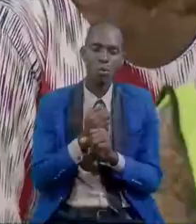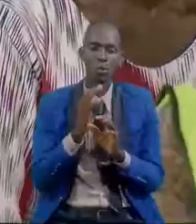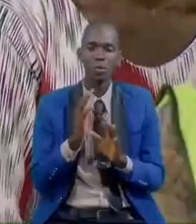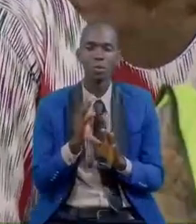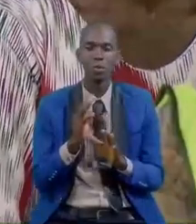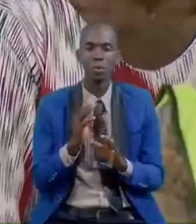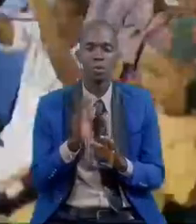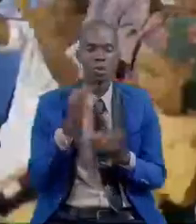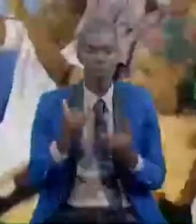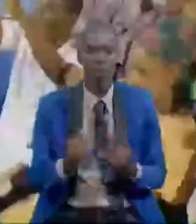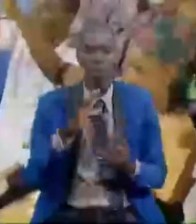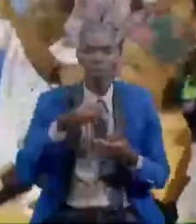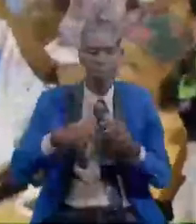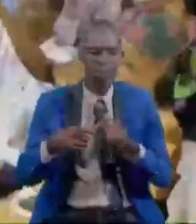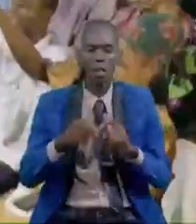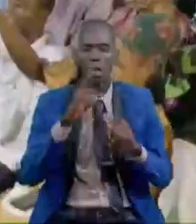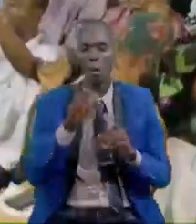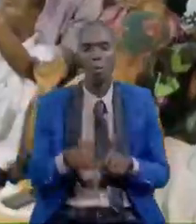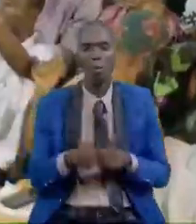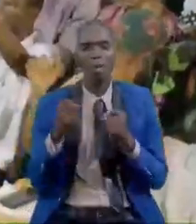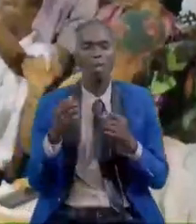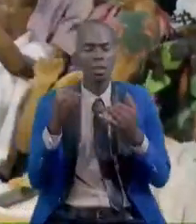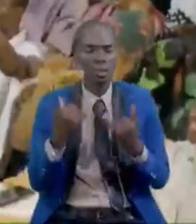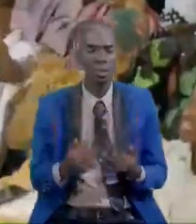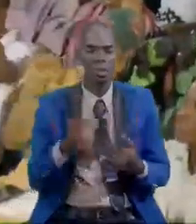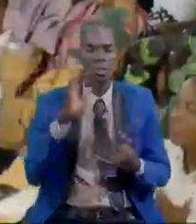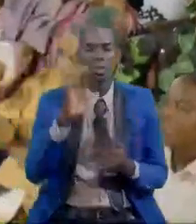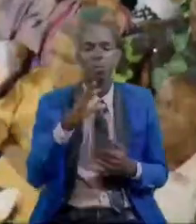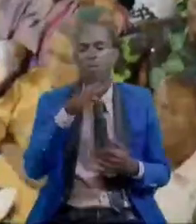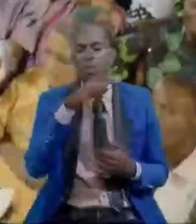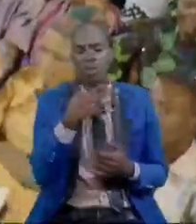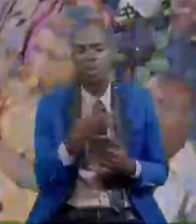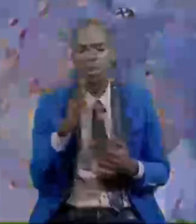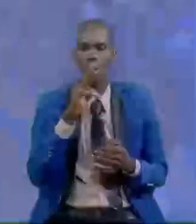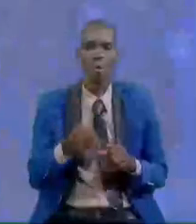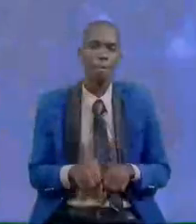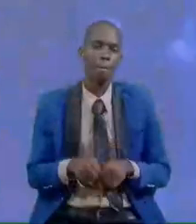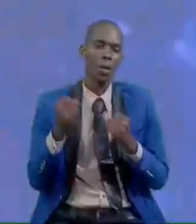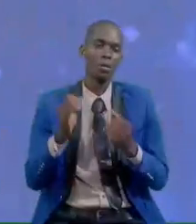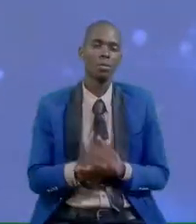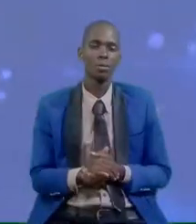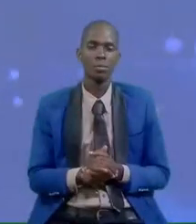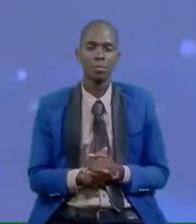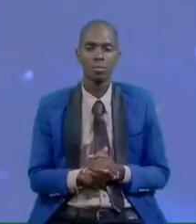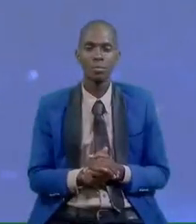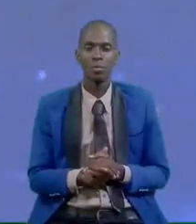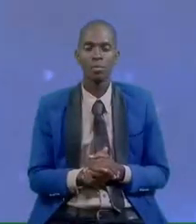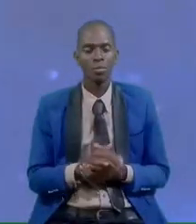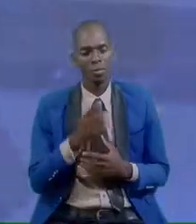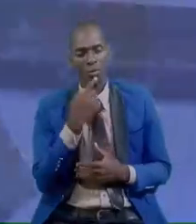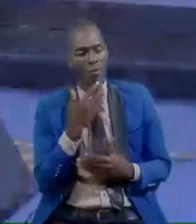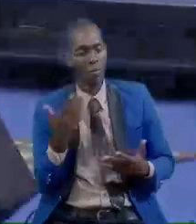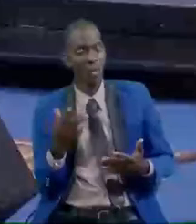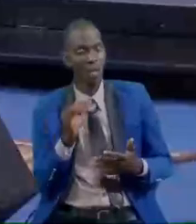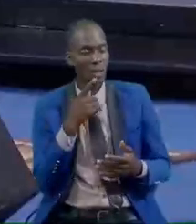Vos chaînes sont brisées. Maintenant, vos liens sont brisés. Ils ont envoyé les